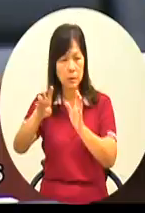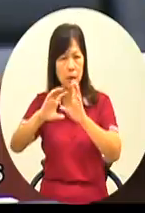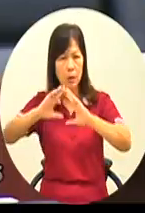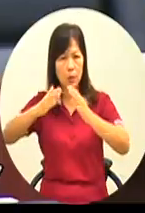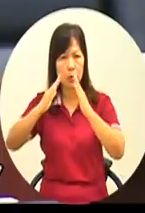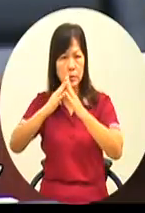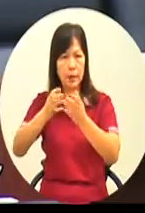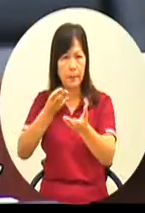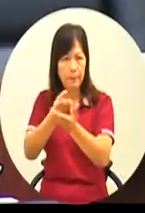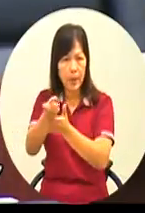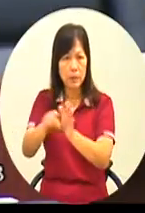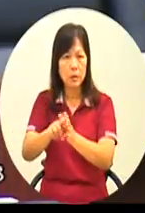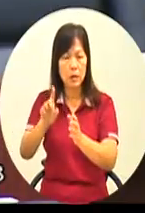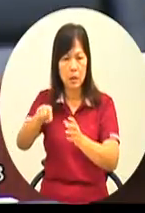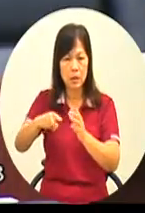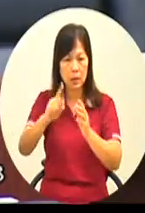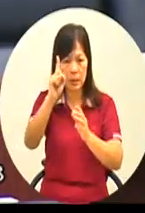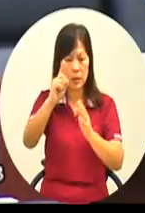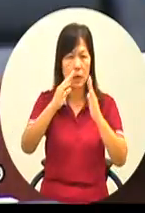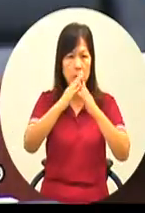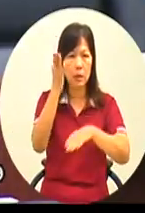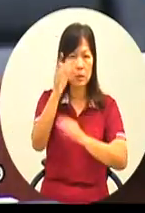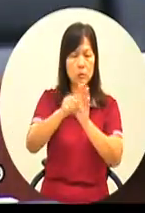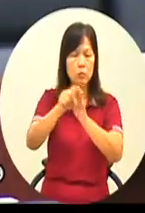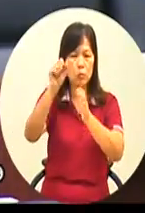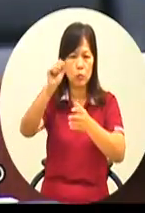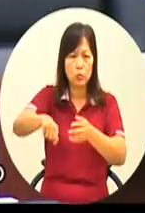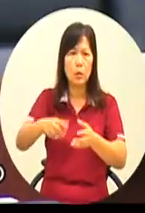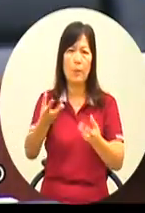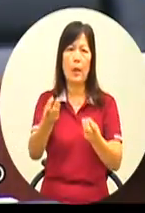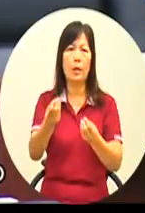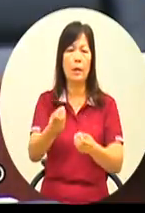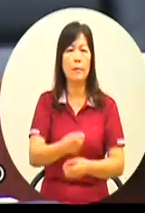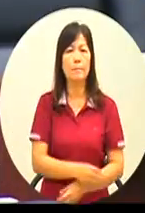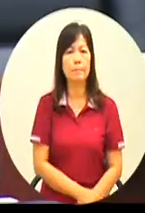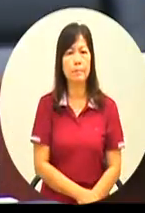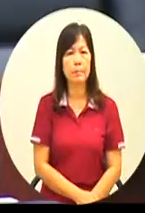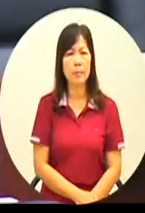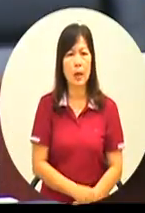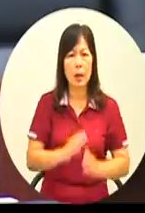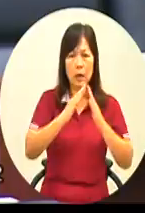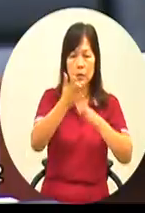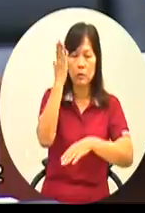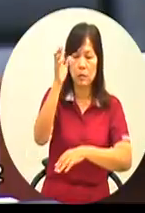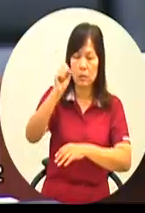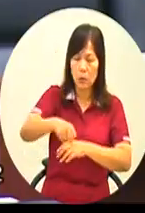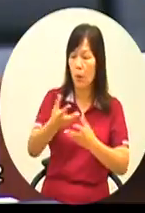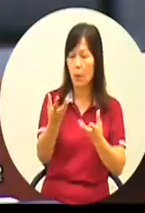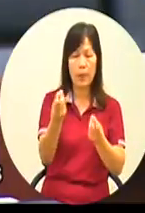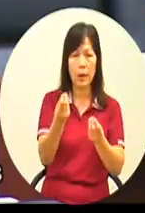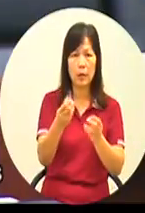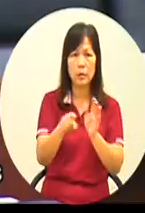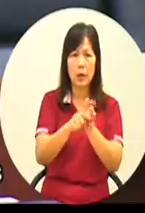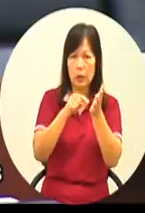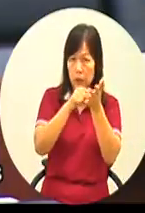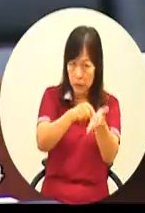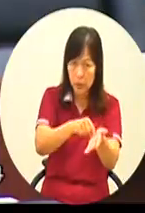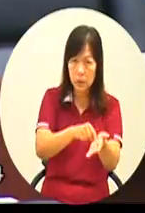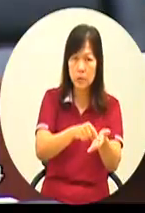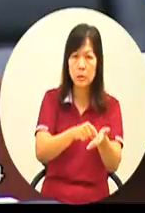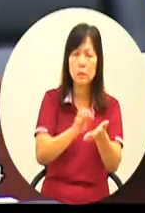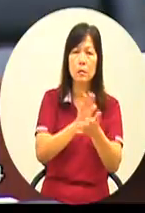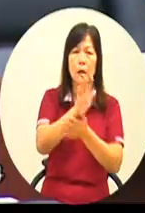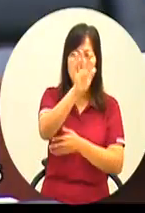没有一件在市政府能够通过的。那没有在市府通过国赔的这个申请之后